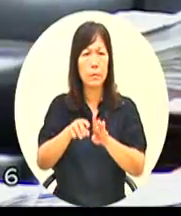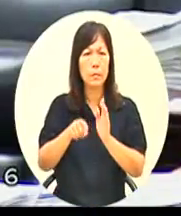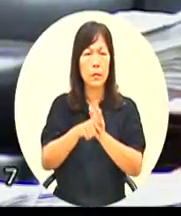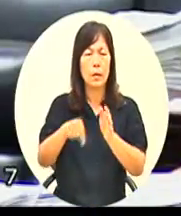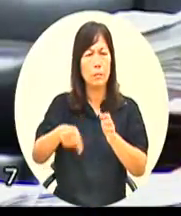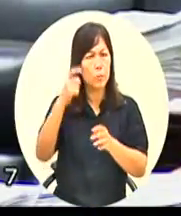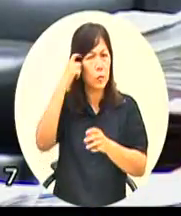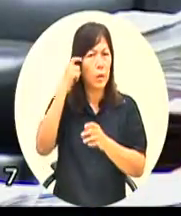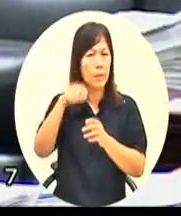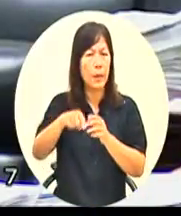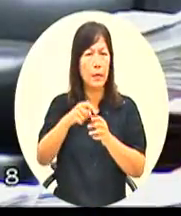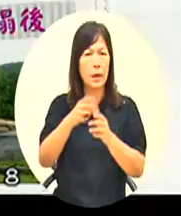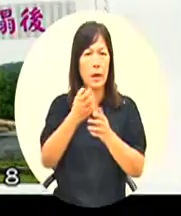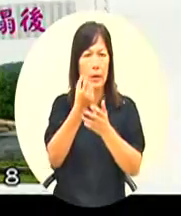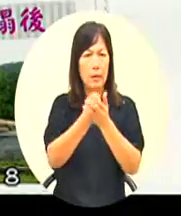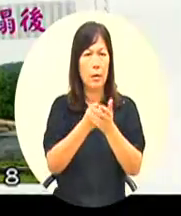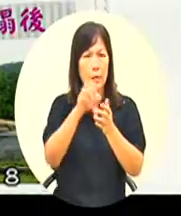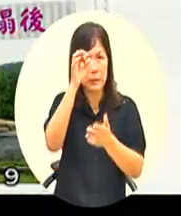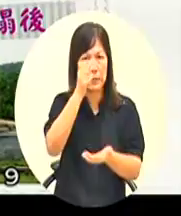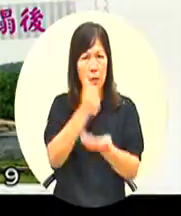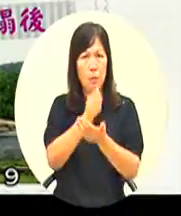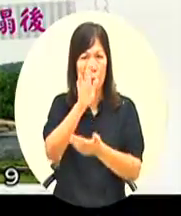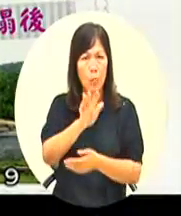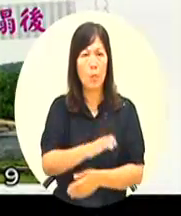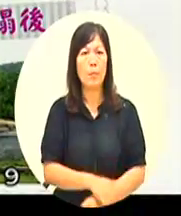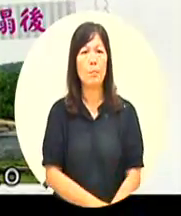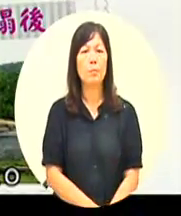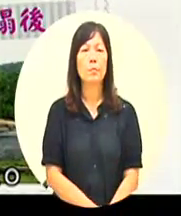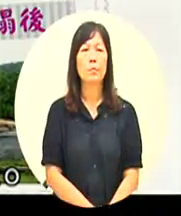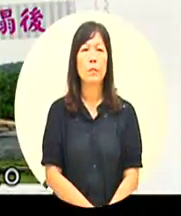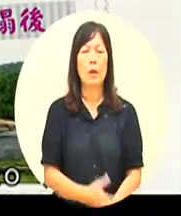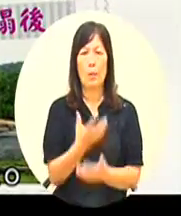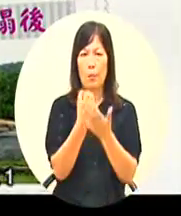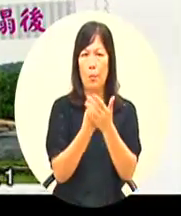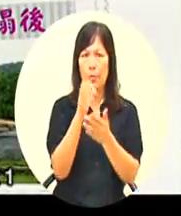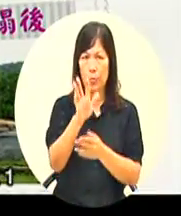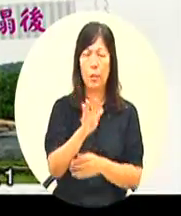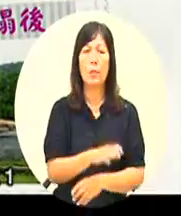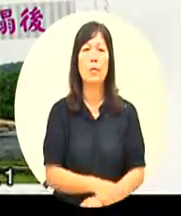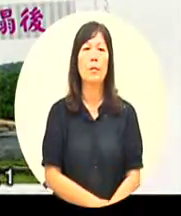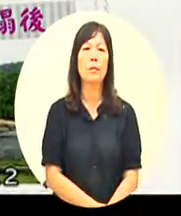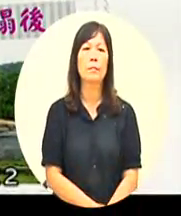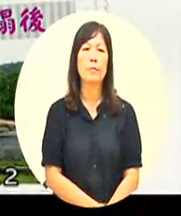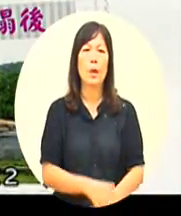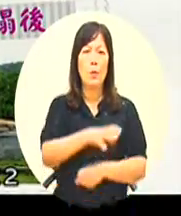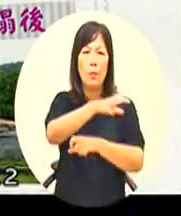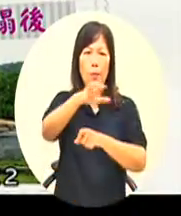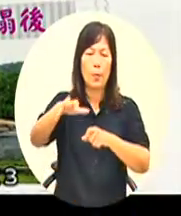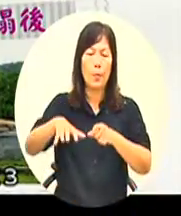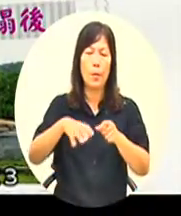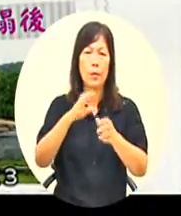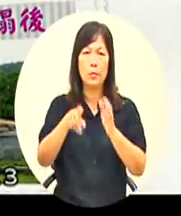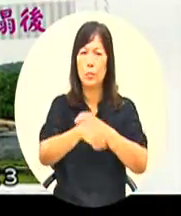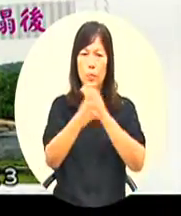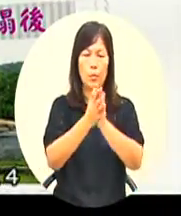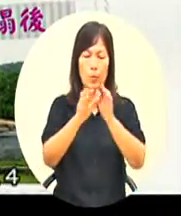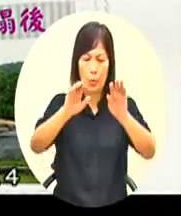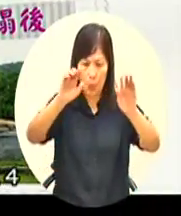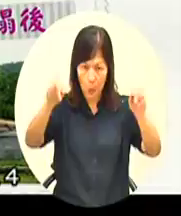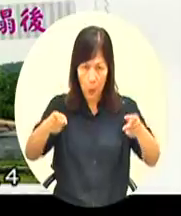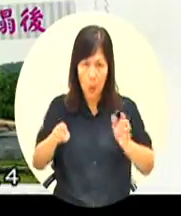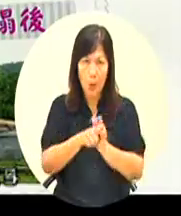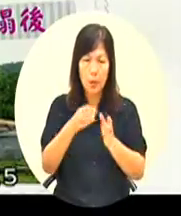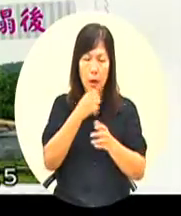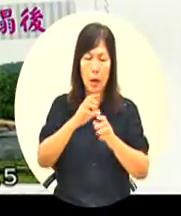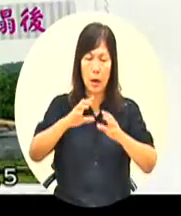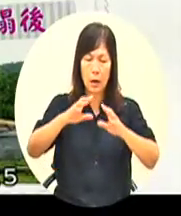好不容易把这个西门遗址给找出来，也把它保存下来了，整个 周边我都把它框出来，也请都发局把